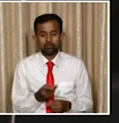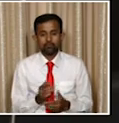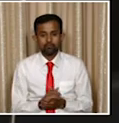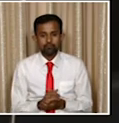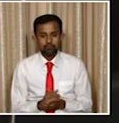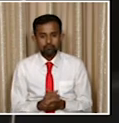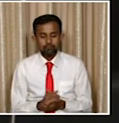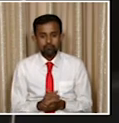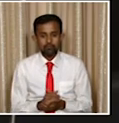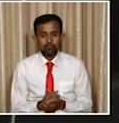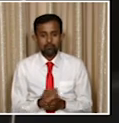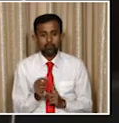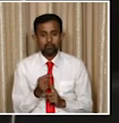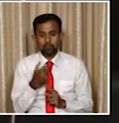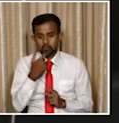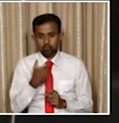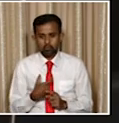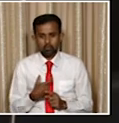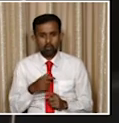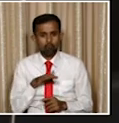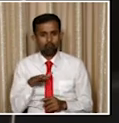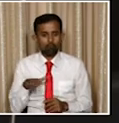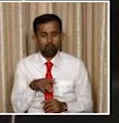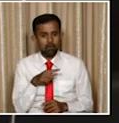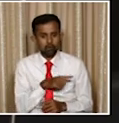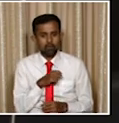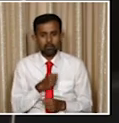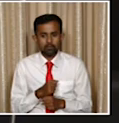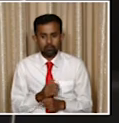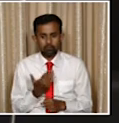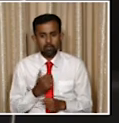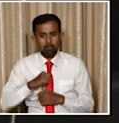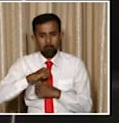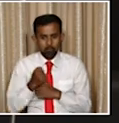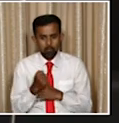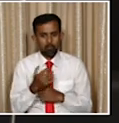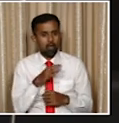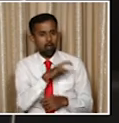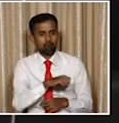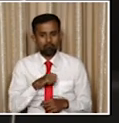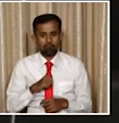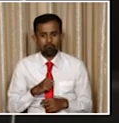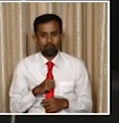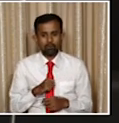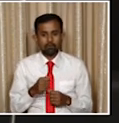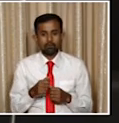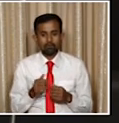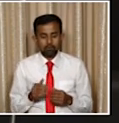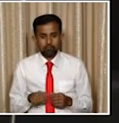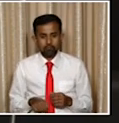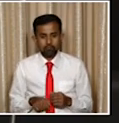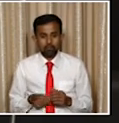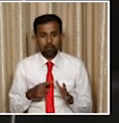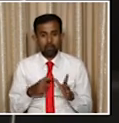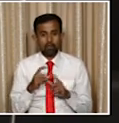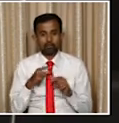காணிகள். அதை அரசாங்கம் சண்டித்தனமாக அபகரித்து அந்த மக்களுக்கு ஒரு சாதாரண விலையை கொடுத்து அதானியிடத்தில் அரசாங்கம் ஒரு விலையை